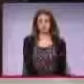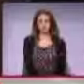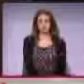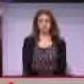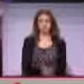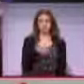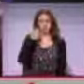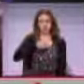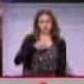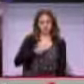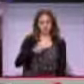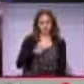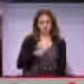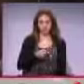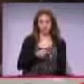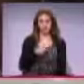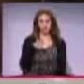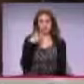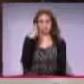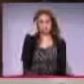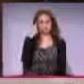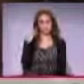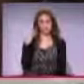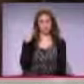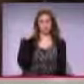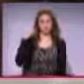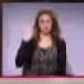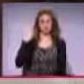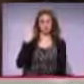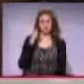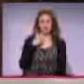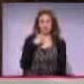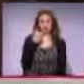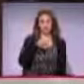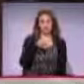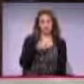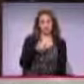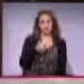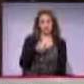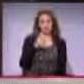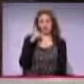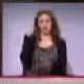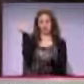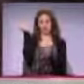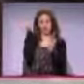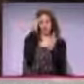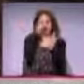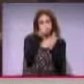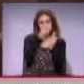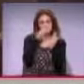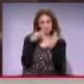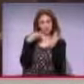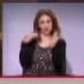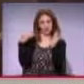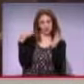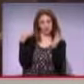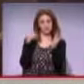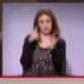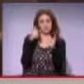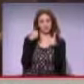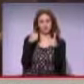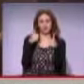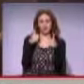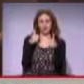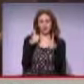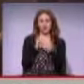اهلا بيك يا استاذ خالد. اهلا بحضرتك. انا سعيد وفخور بوجودك معانا النهارده وسعيد سي. كمان باللوحات الجميله اللي انت يعني اسعدتنا بيها